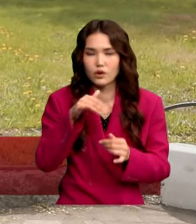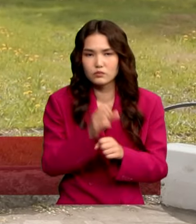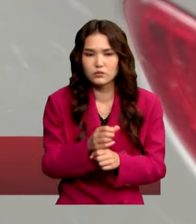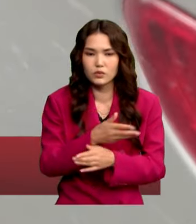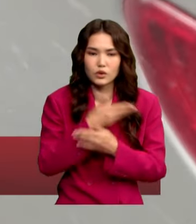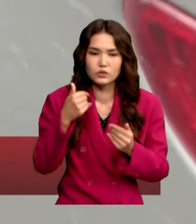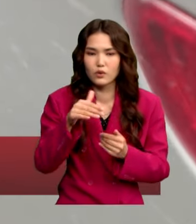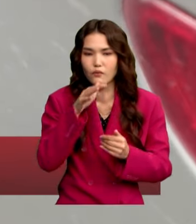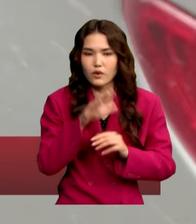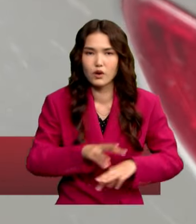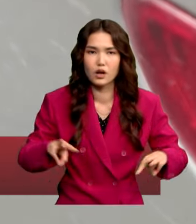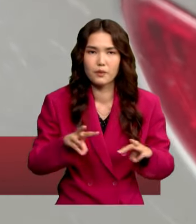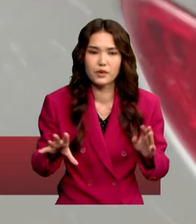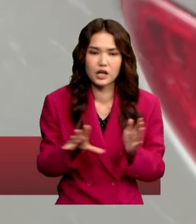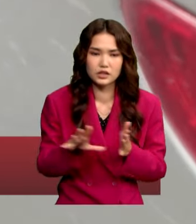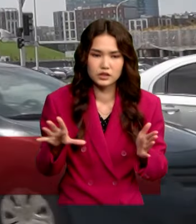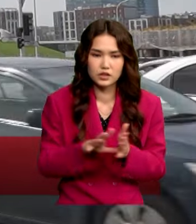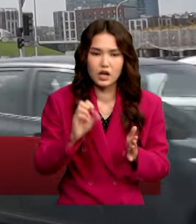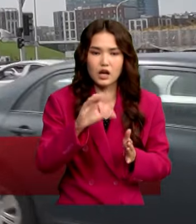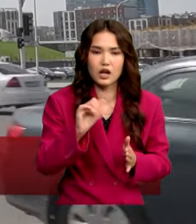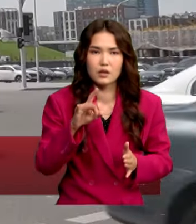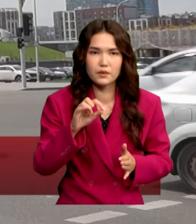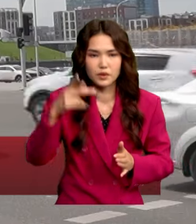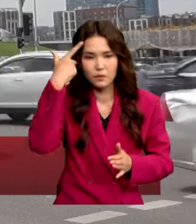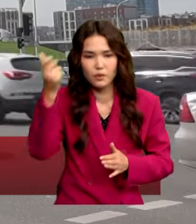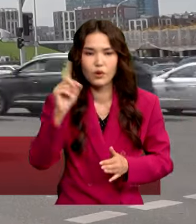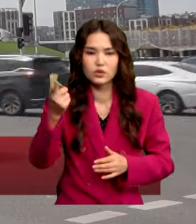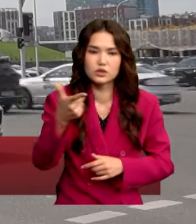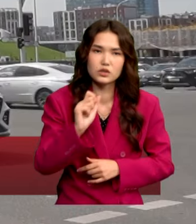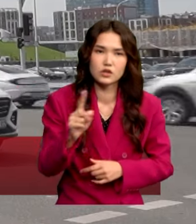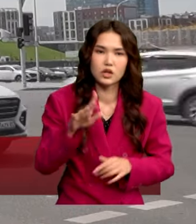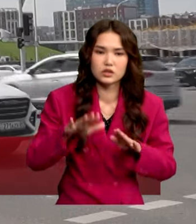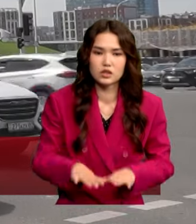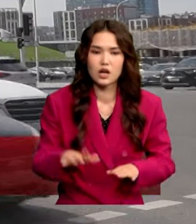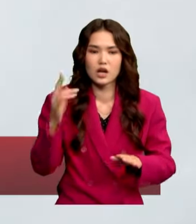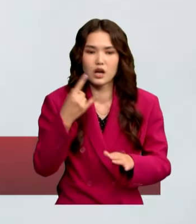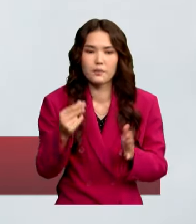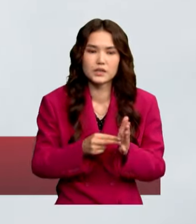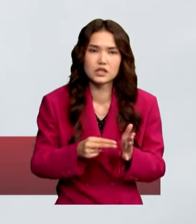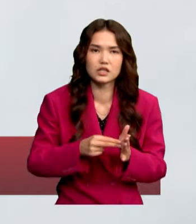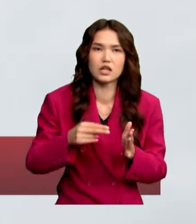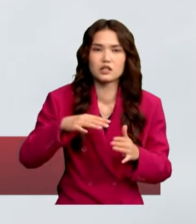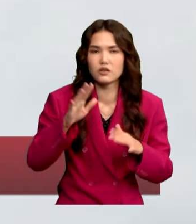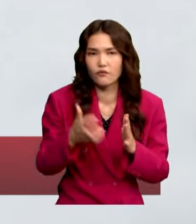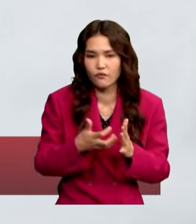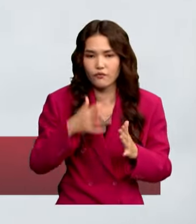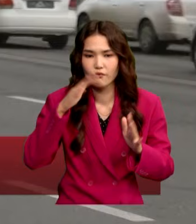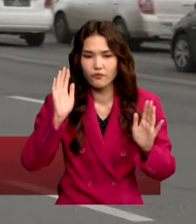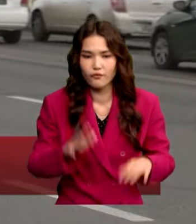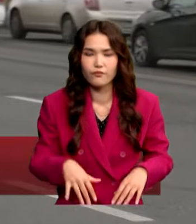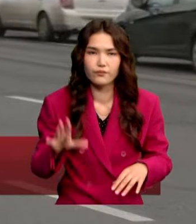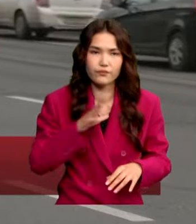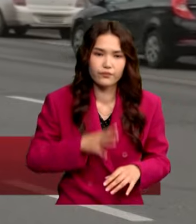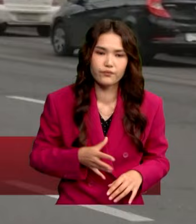остальных. В то же время министр энергетики Алмаз Адам Саткалиев сообщил, что газа на всех автовладельцев не хватит. А значит, рано или поздно им